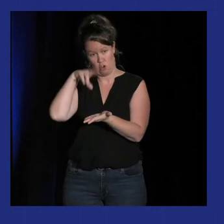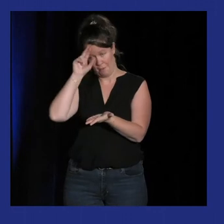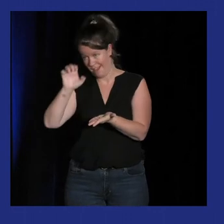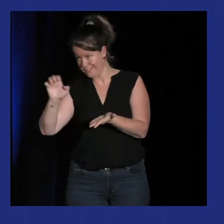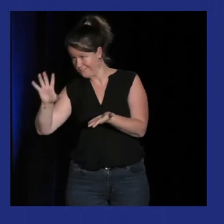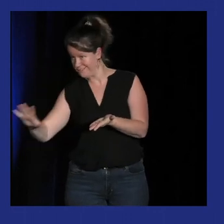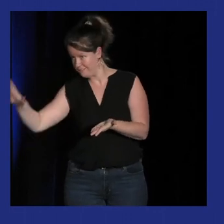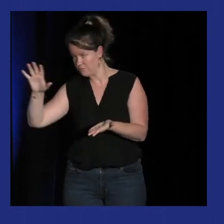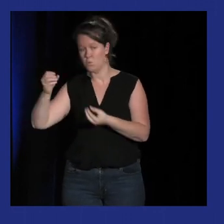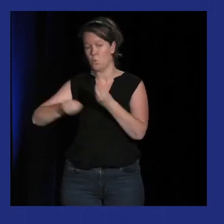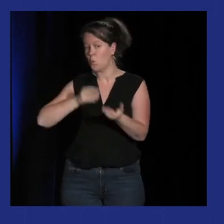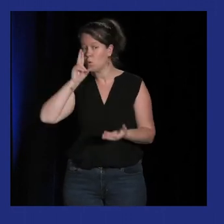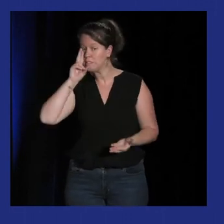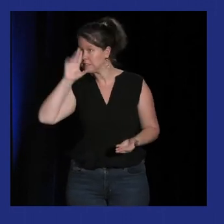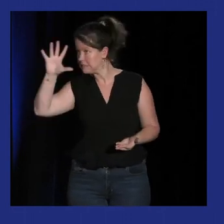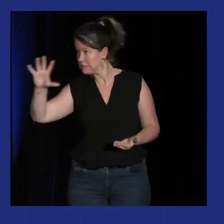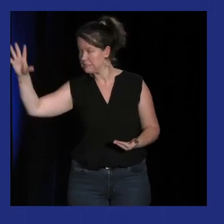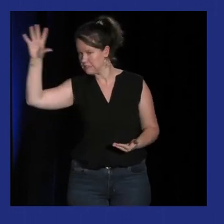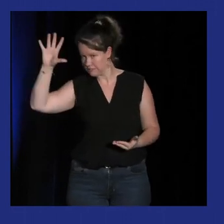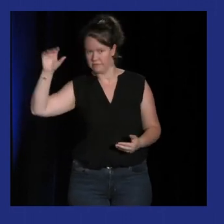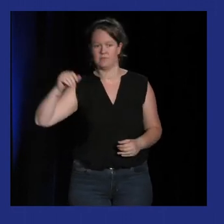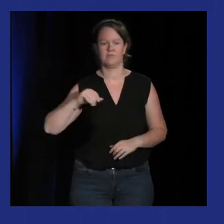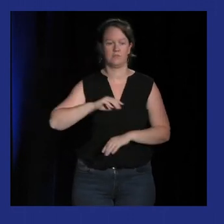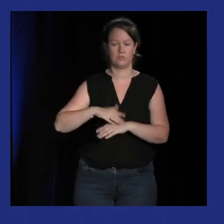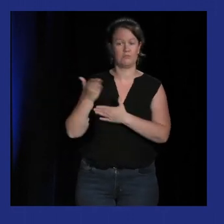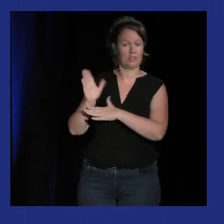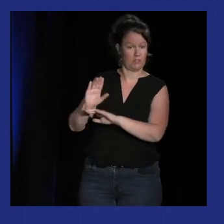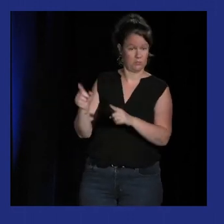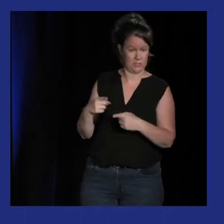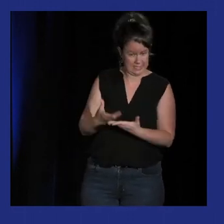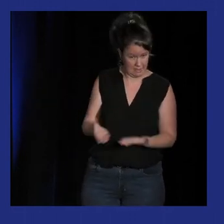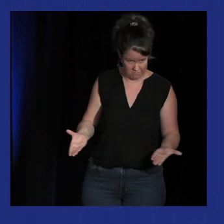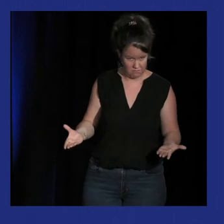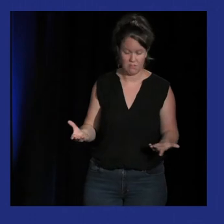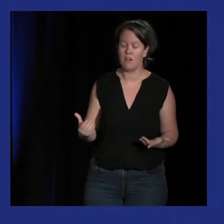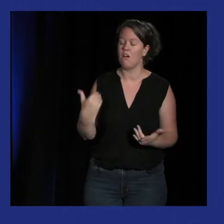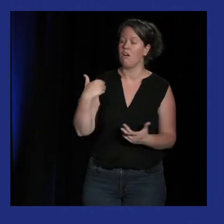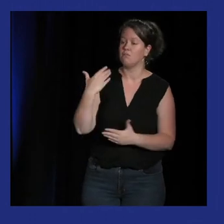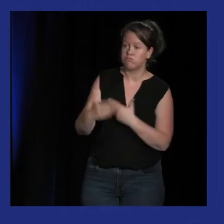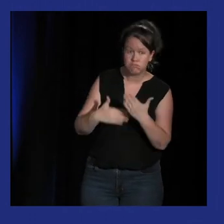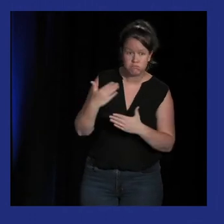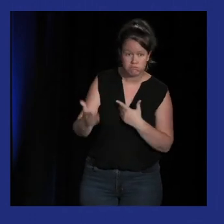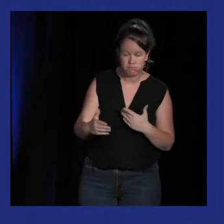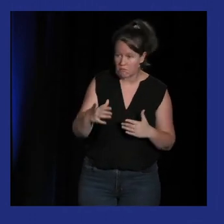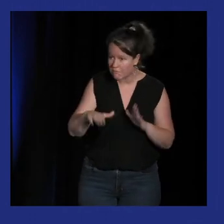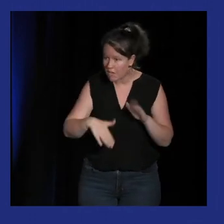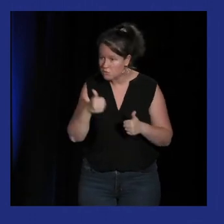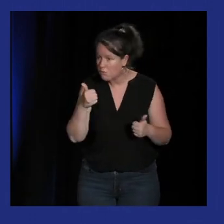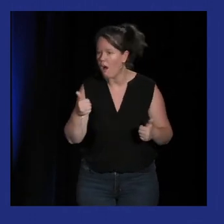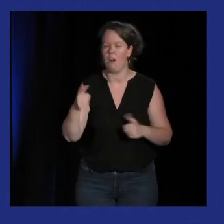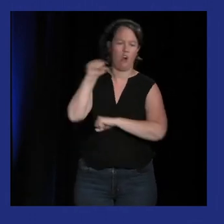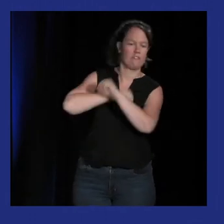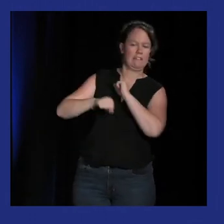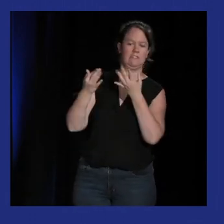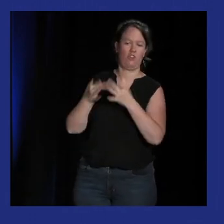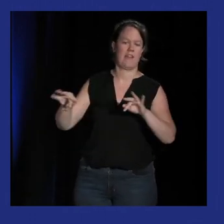qu'à un moment donné ils ont fait ils ont fait des concerts avec un orchestre derrière qu'à un moment donné c'est vrai qu'on a l'impression que tout va se ramener à l'orchestre et donc là il y